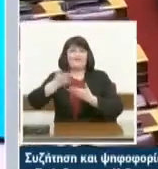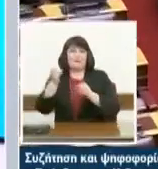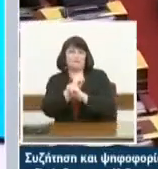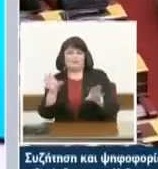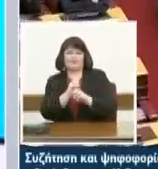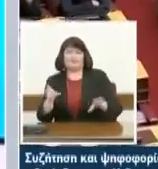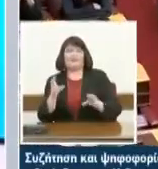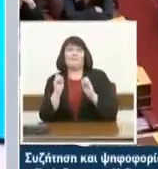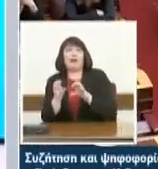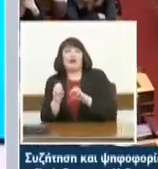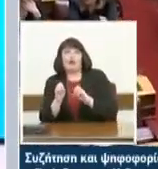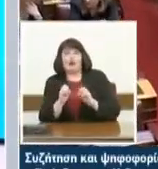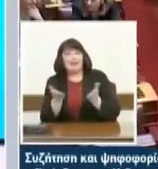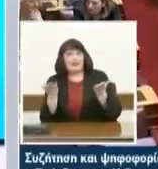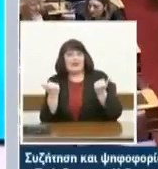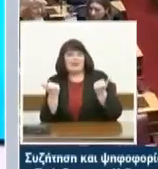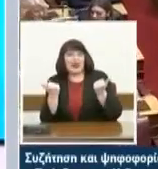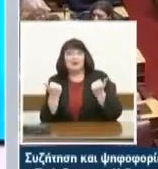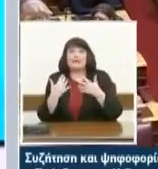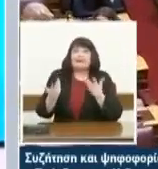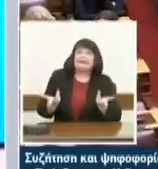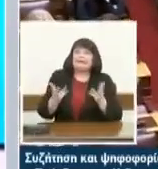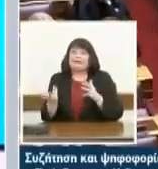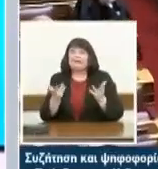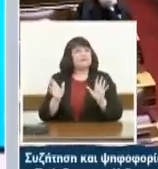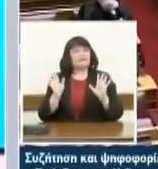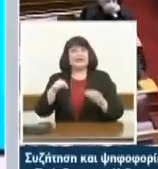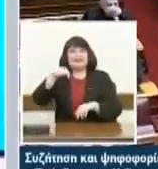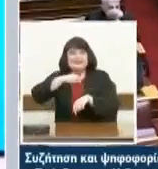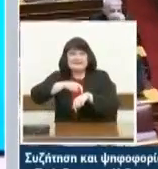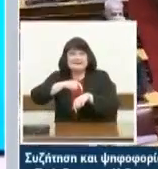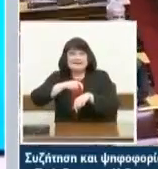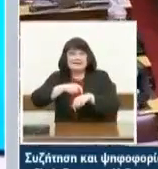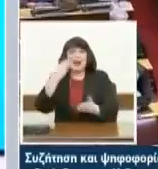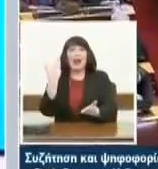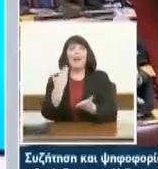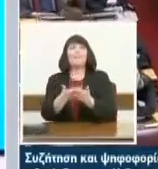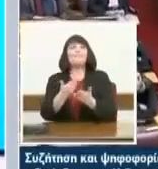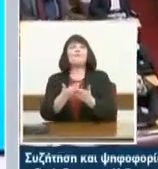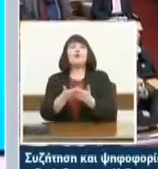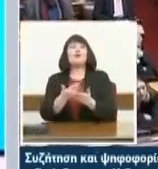Από το ΣΥΡΙΖΑ, ΠΑΣΟΚ βεβαίως ο κύριος Πάνας. Ο Γιώργος Σταμάτης έχει την κοινωνική πολιτική, αλλά δεν θέλει σταυρό.